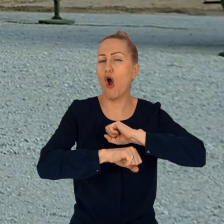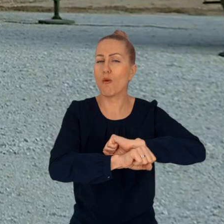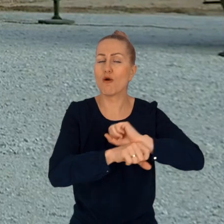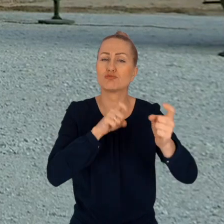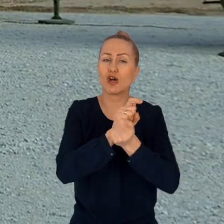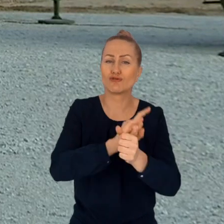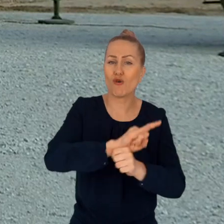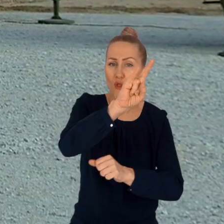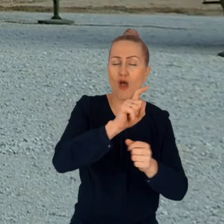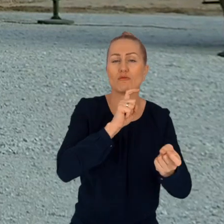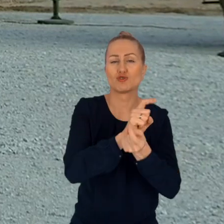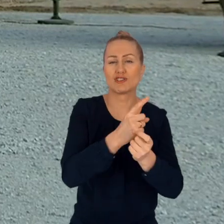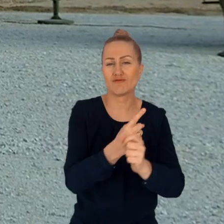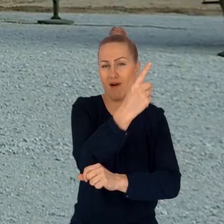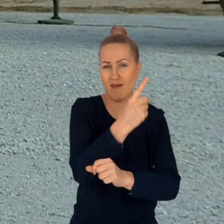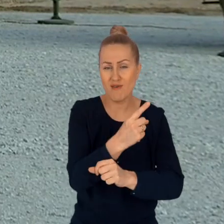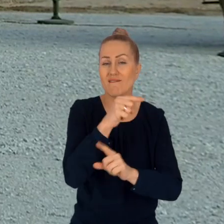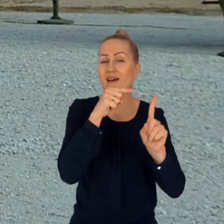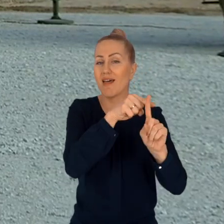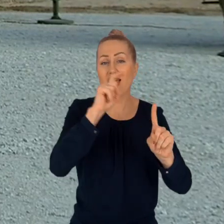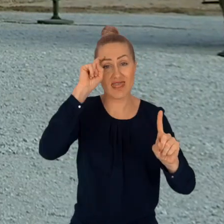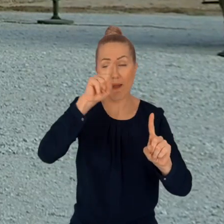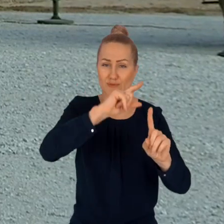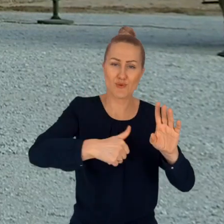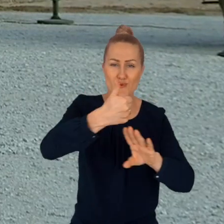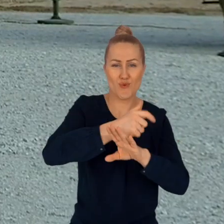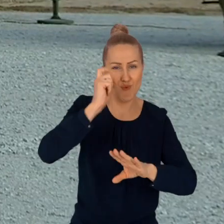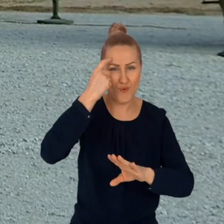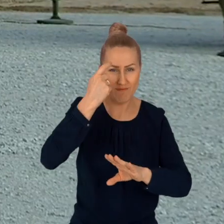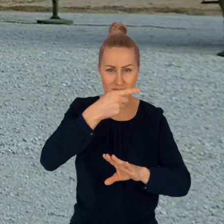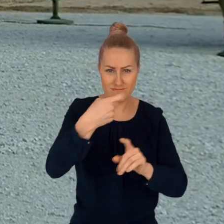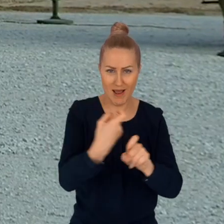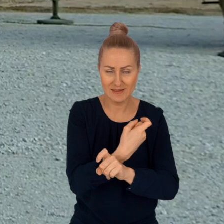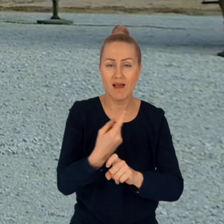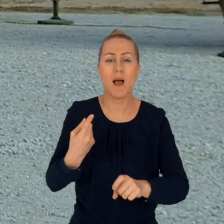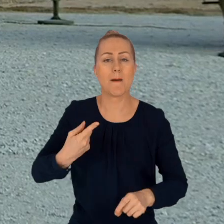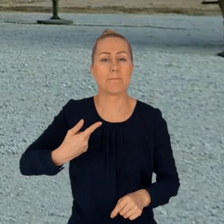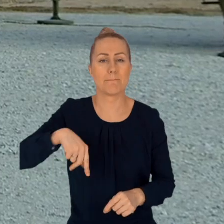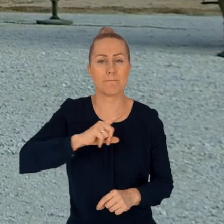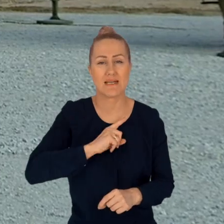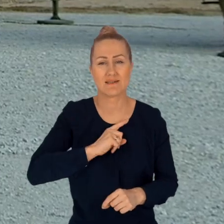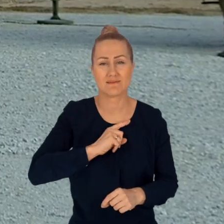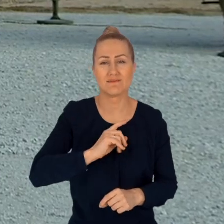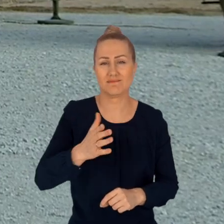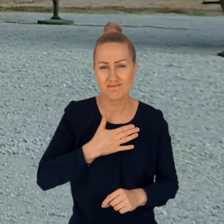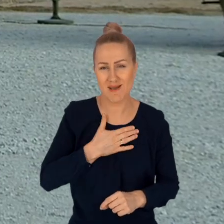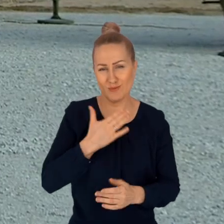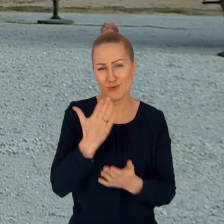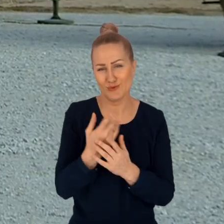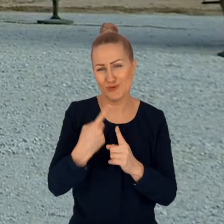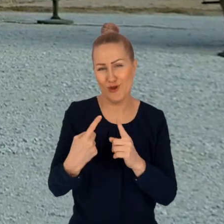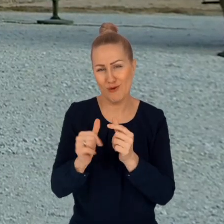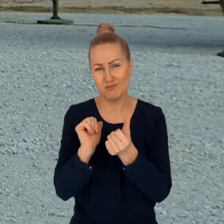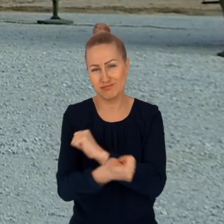przeciwrakietowej. Niemcy są tam państwem ramowym. My jesteśmy, proszę Państwa, kilka długości